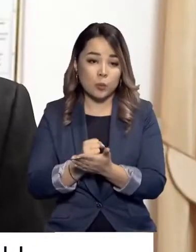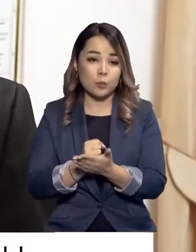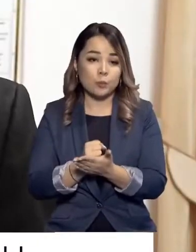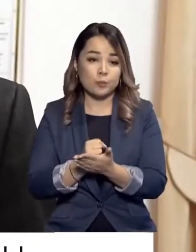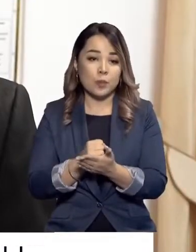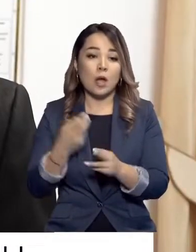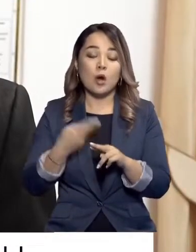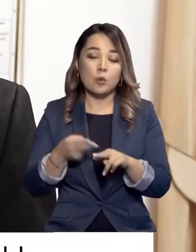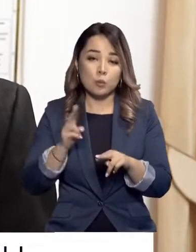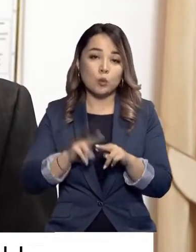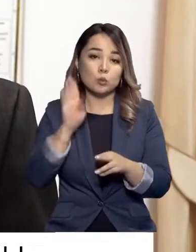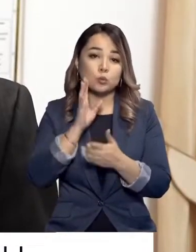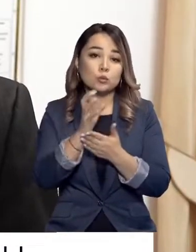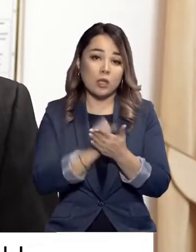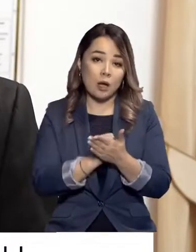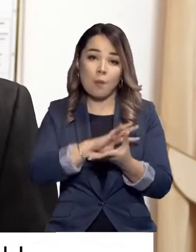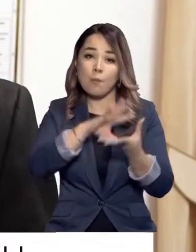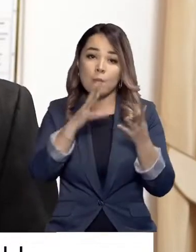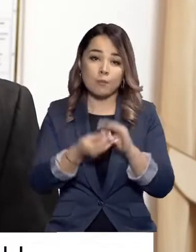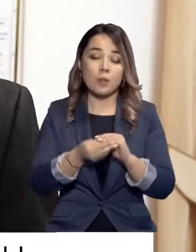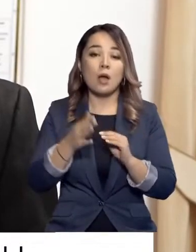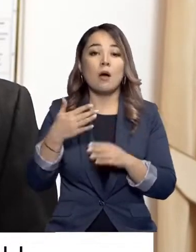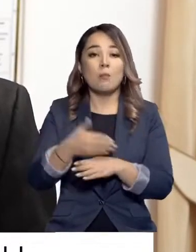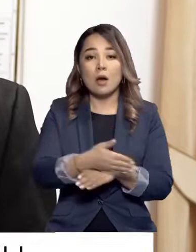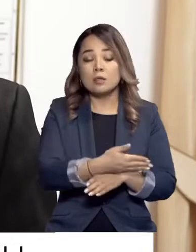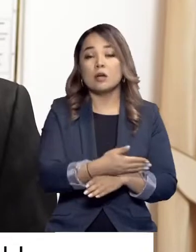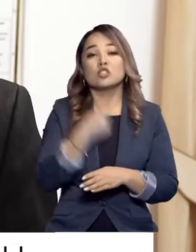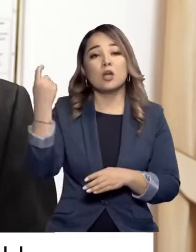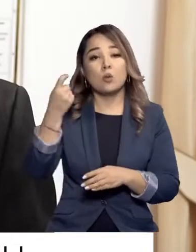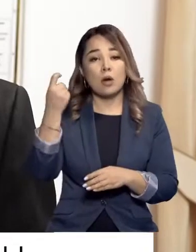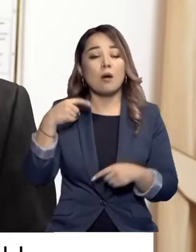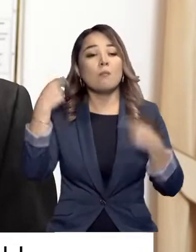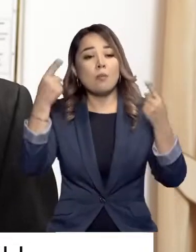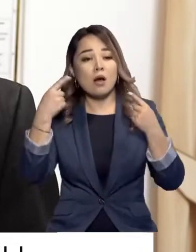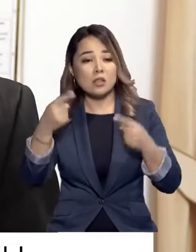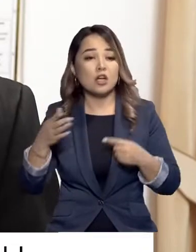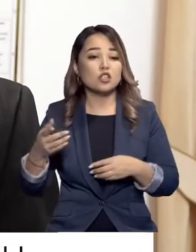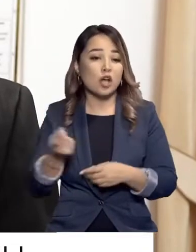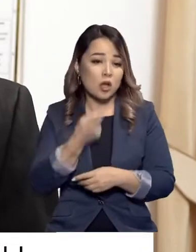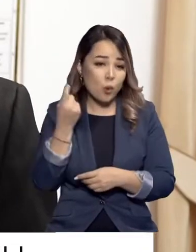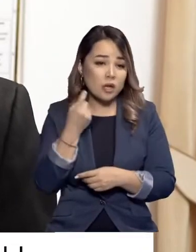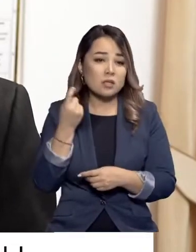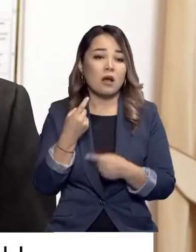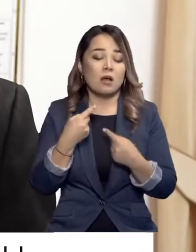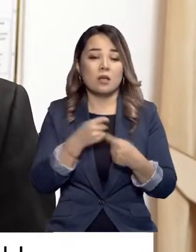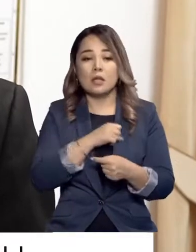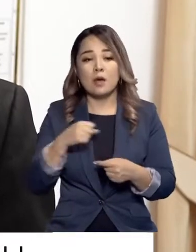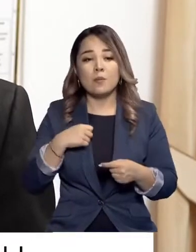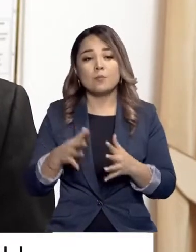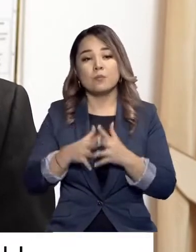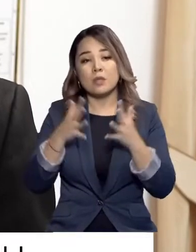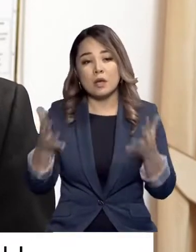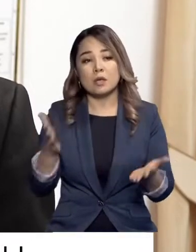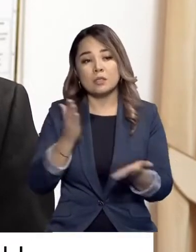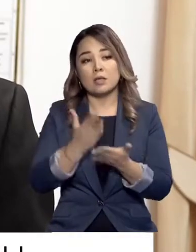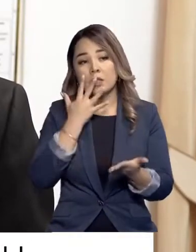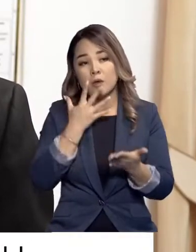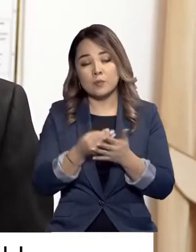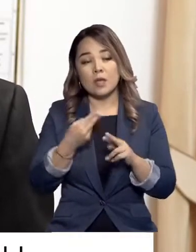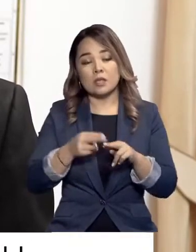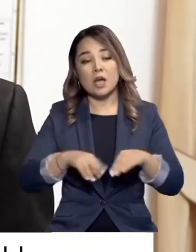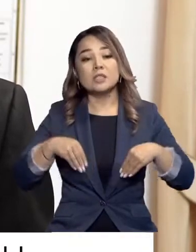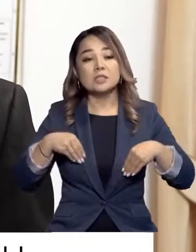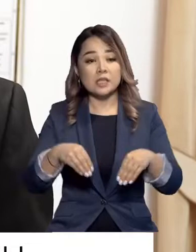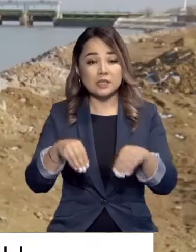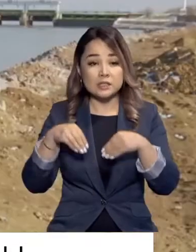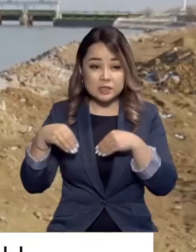Бұл жинақтағанда балық шаруашылығы, ауыл шаруашылығы, мал шаруашылығы екіншіден ең бір мәселе ертең егістікке